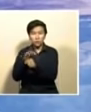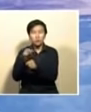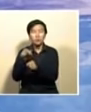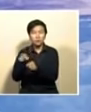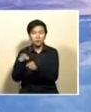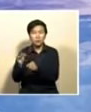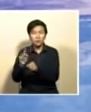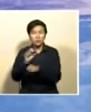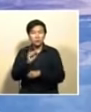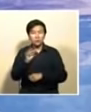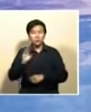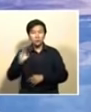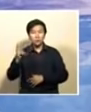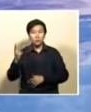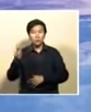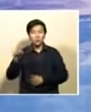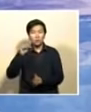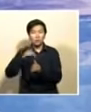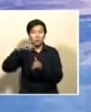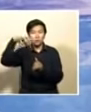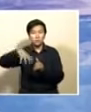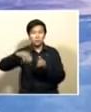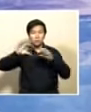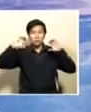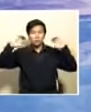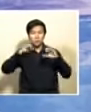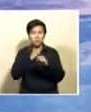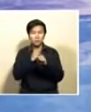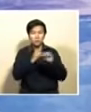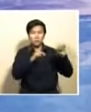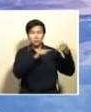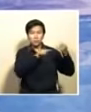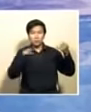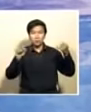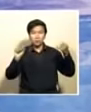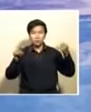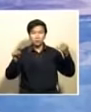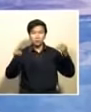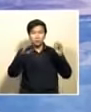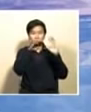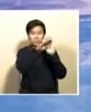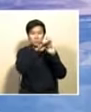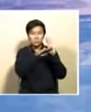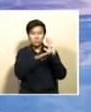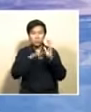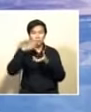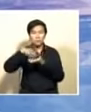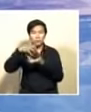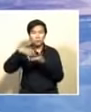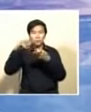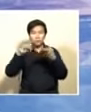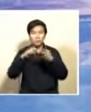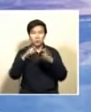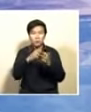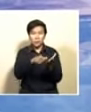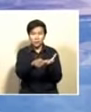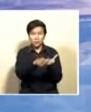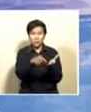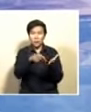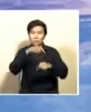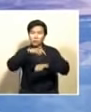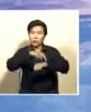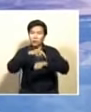ทำเนียบรัฐบาลแน่นอนเป็นประจำนะคะวันจันทร์ถึงวันศุกร์เราจะมีการแถลงความคืบหน้าการแก้ไขปัญหาต่างๆในช่วงเวลาประ